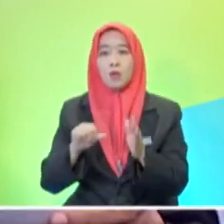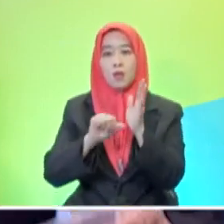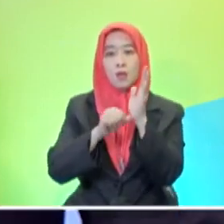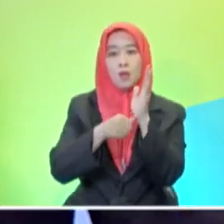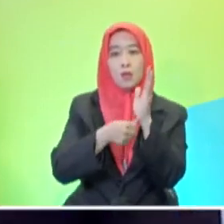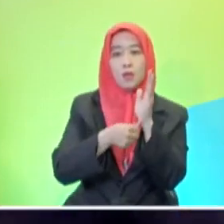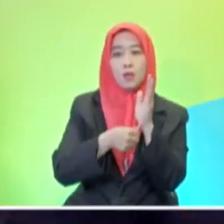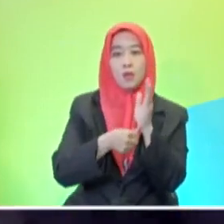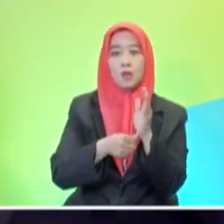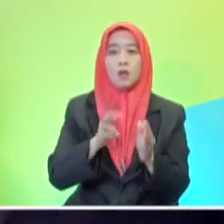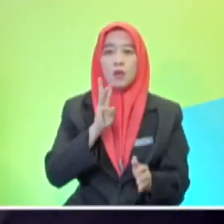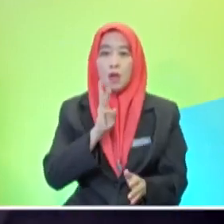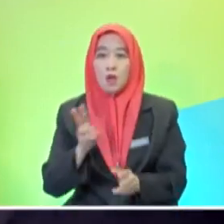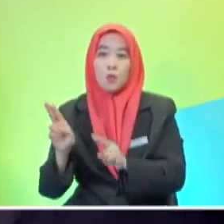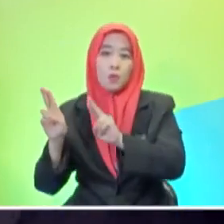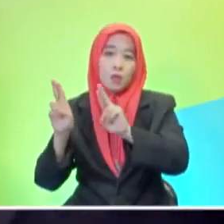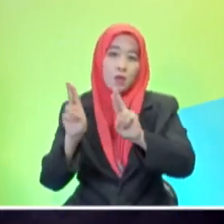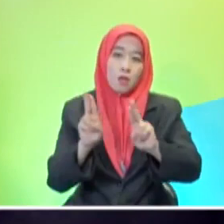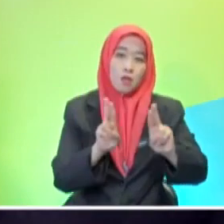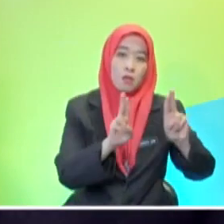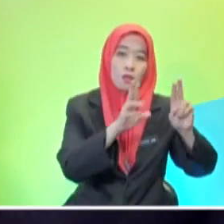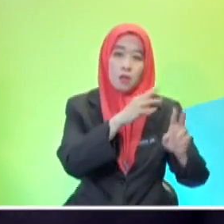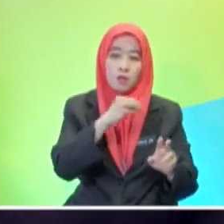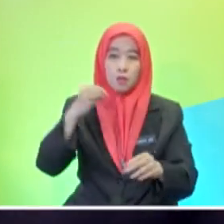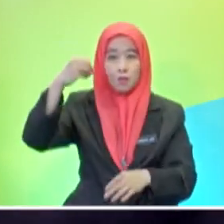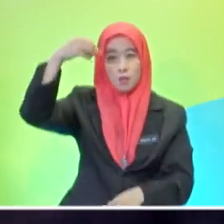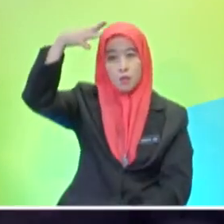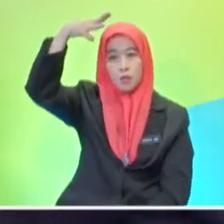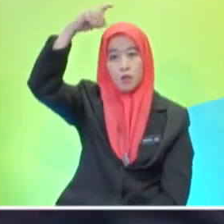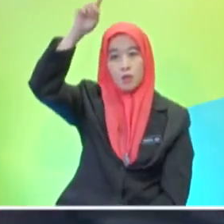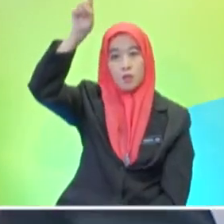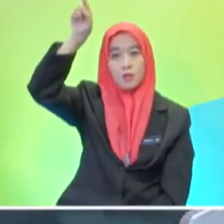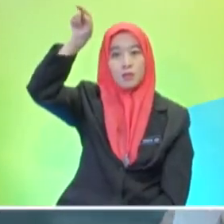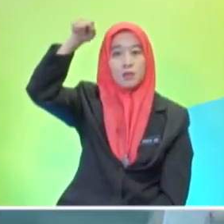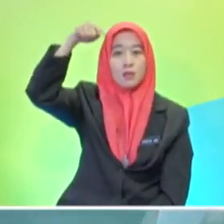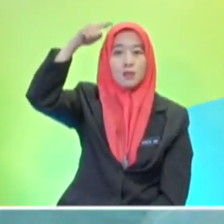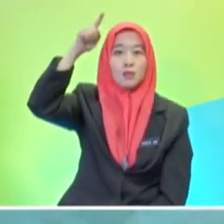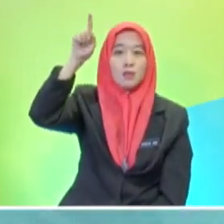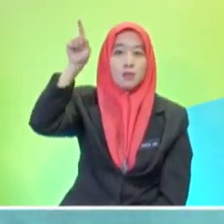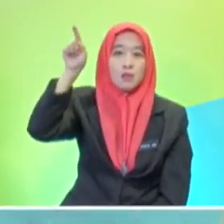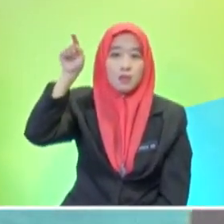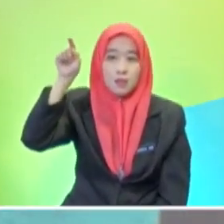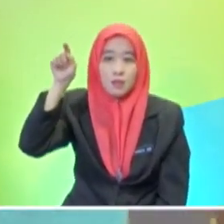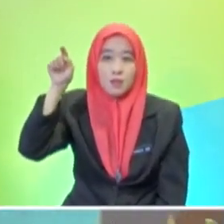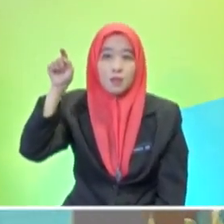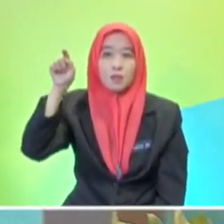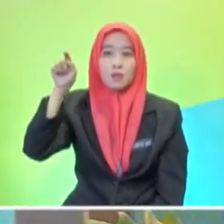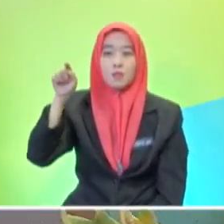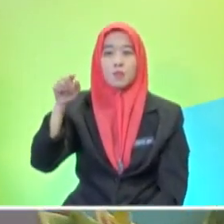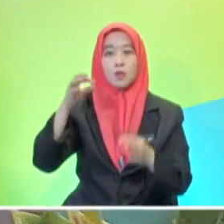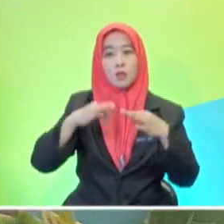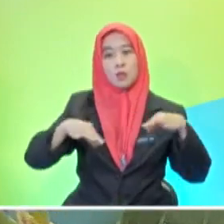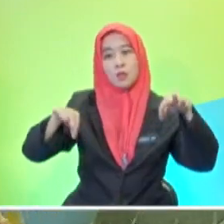asas, air, udara, cahaya matahari, penting